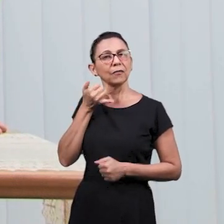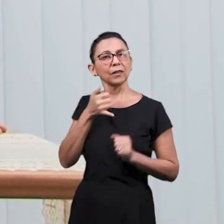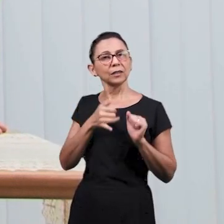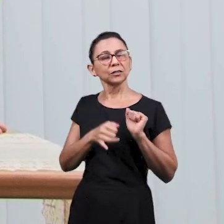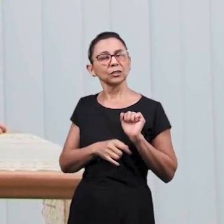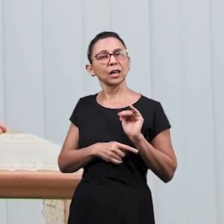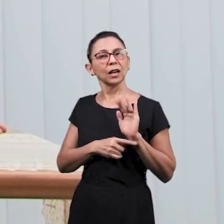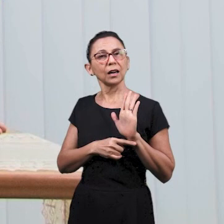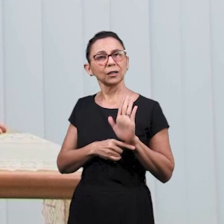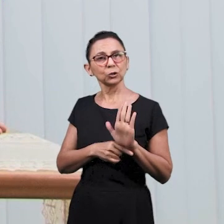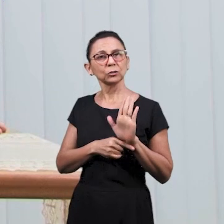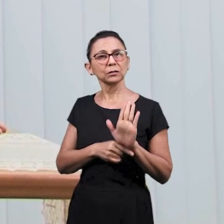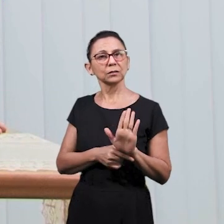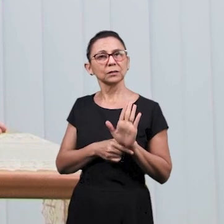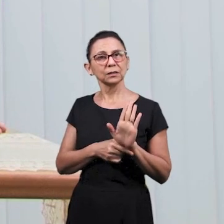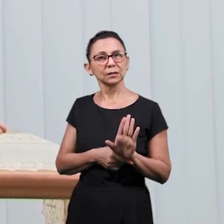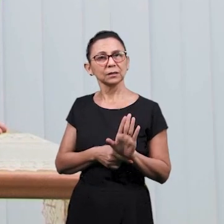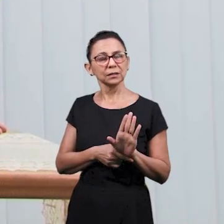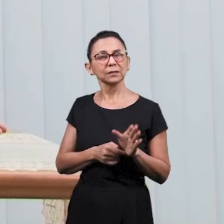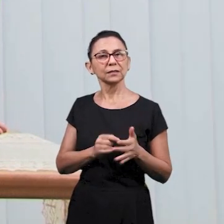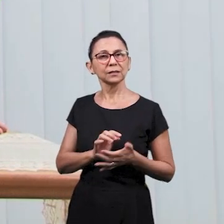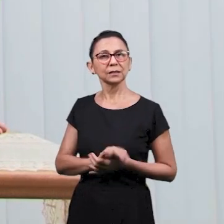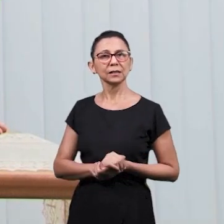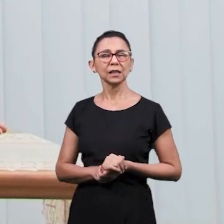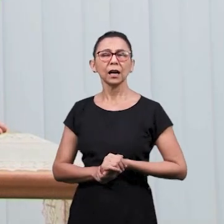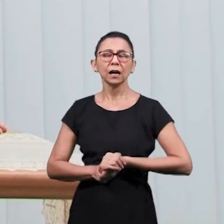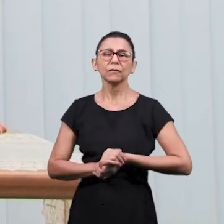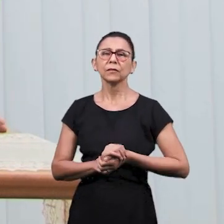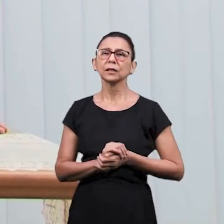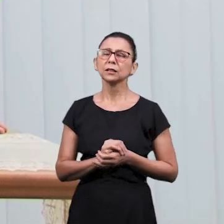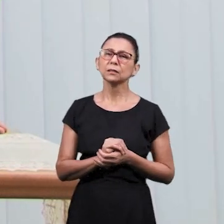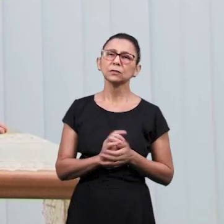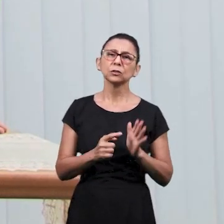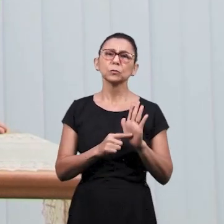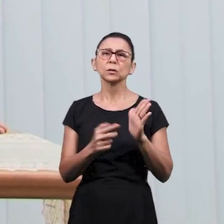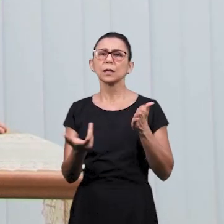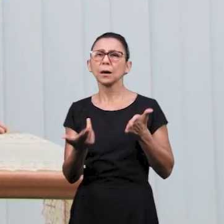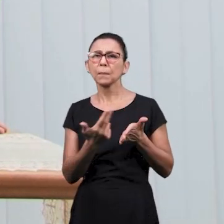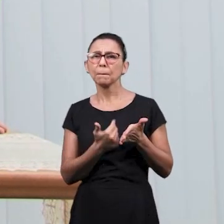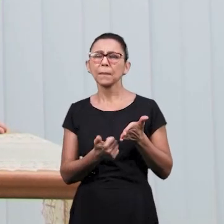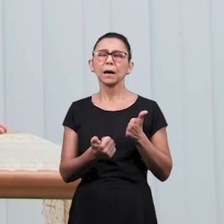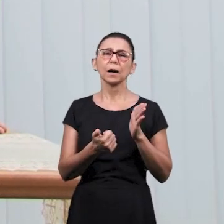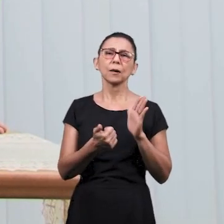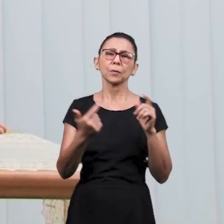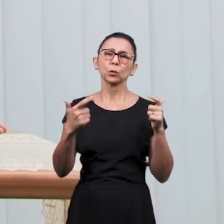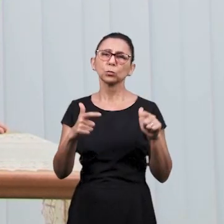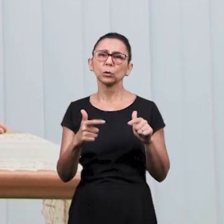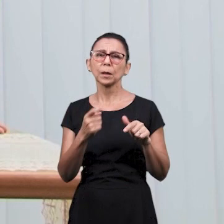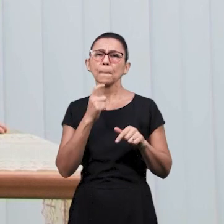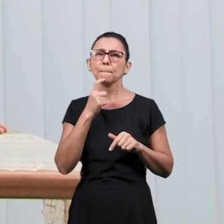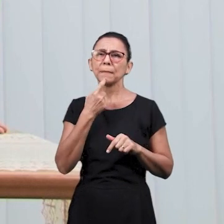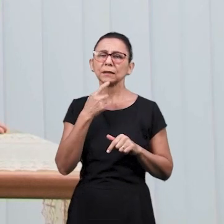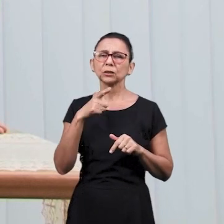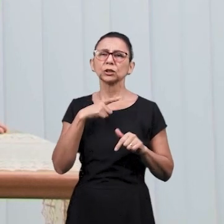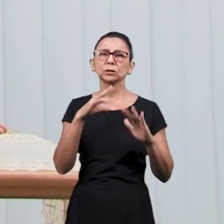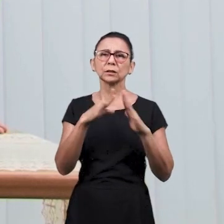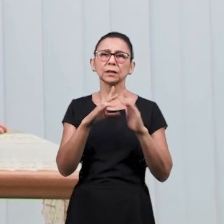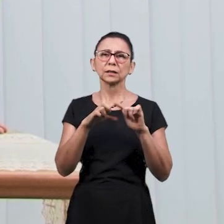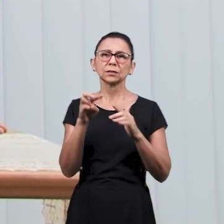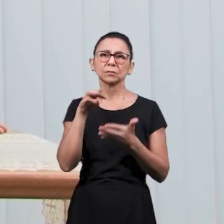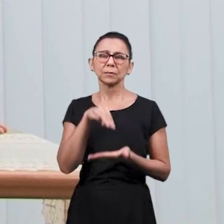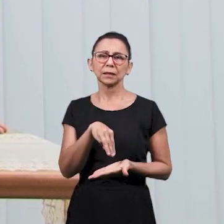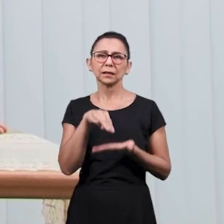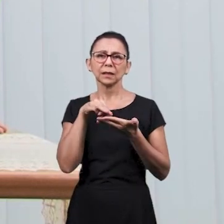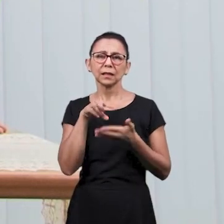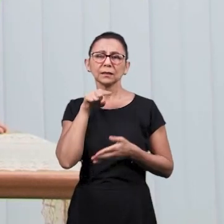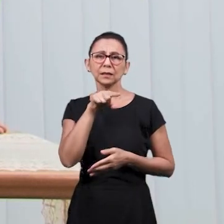Сюда вас помолятся, вам дадут совет и дадут вам адрес церкви, который ближе всего к